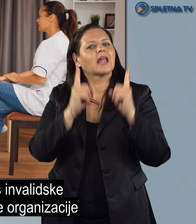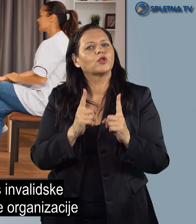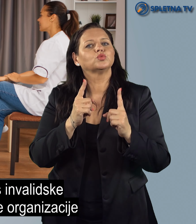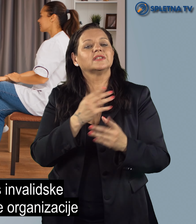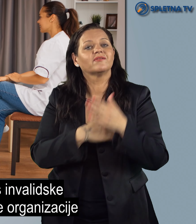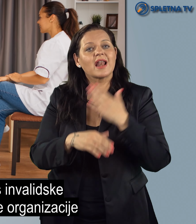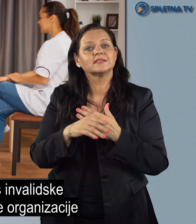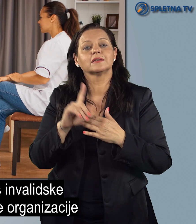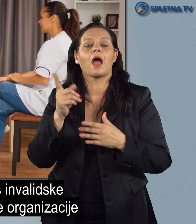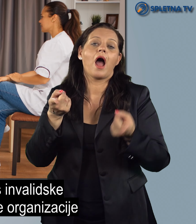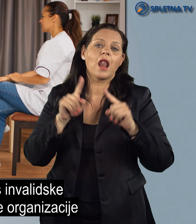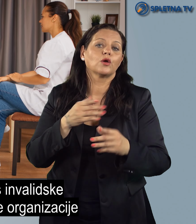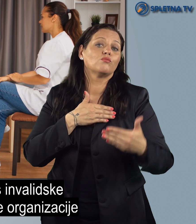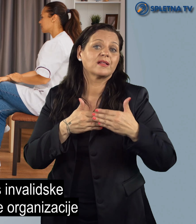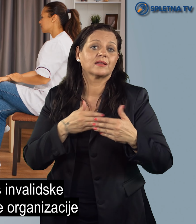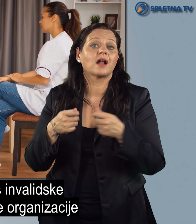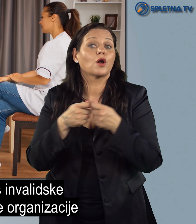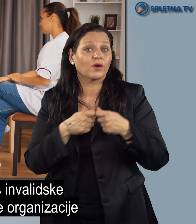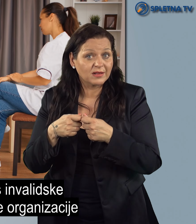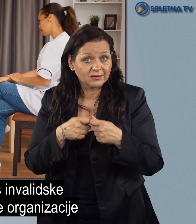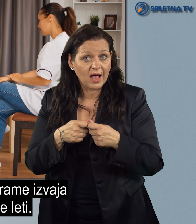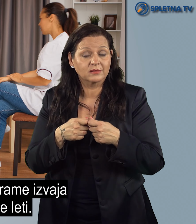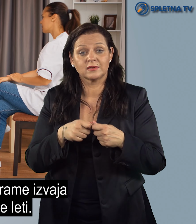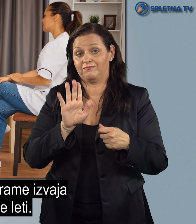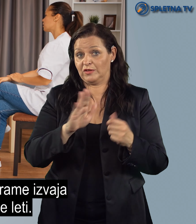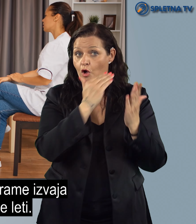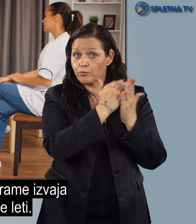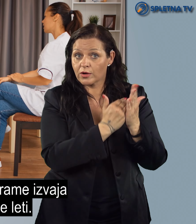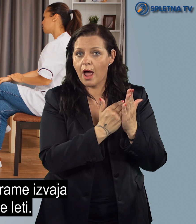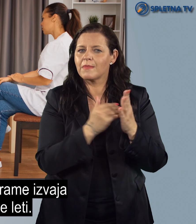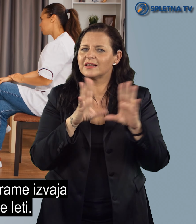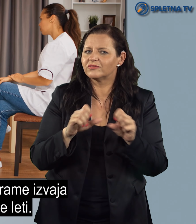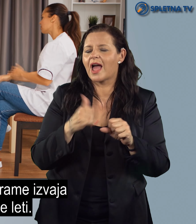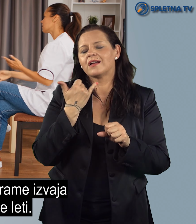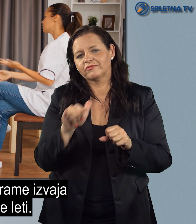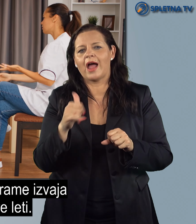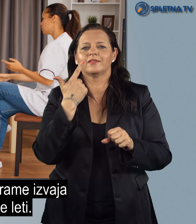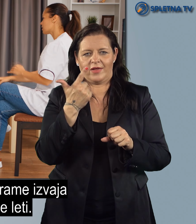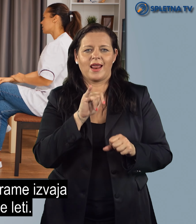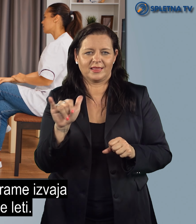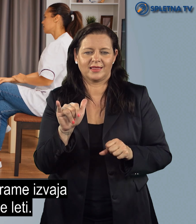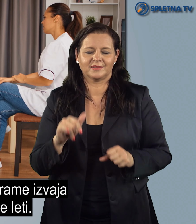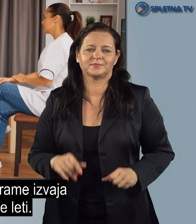invalidske ali humanitarne organizacije in svoje programe izvaja vsaj 2 leti.